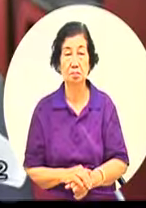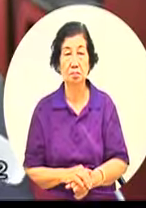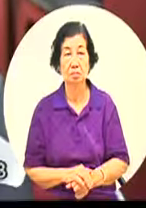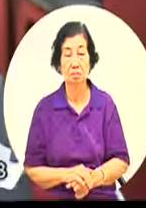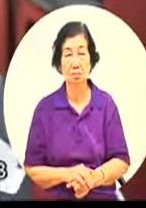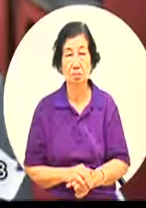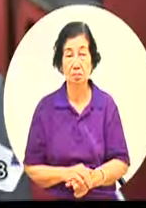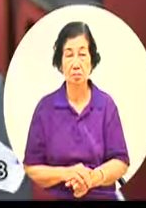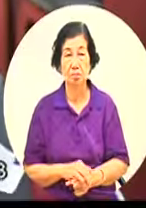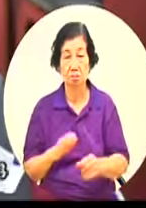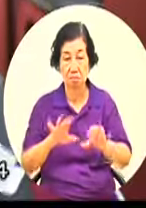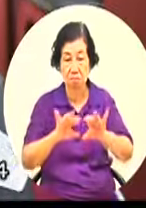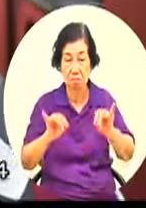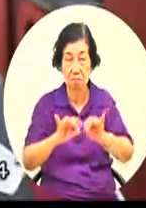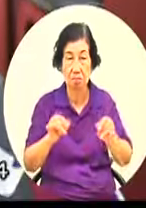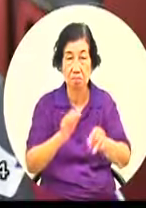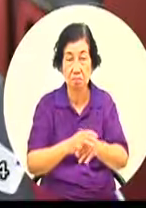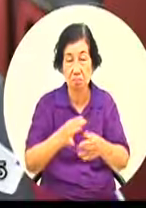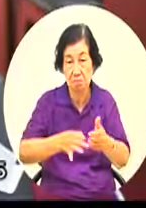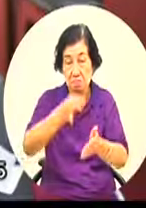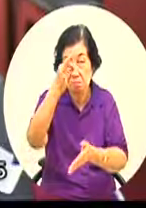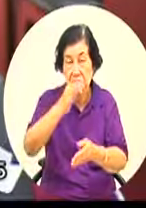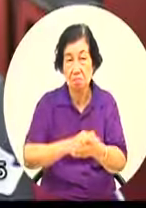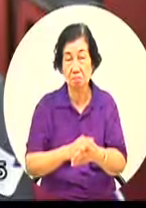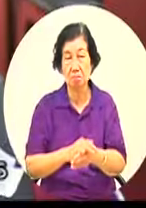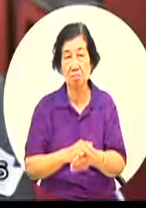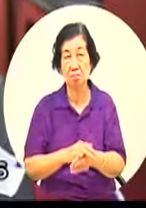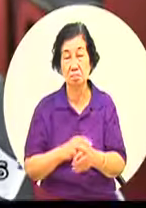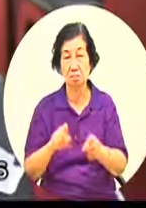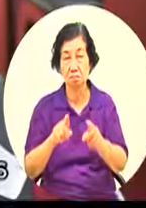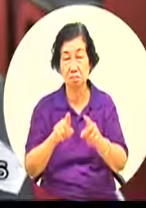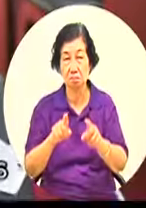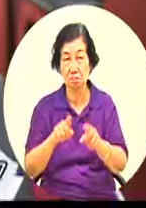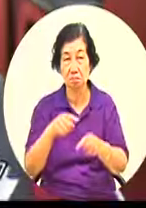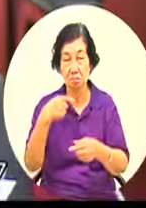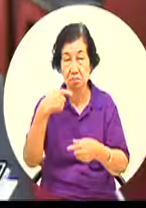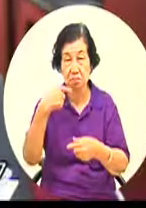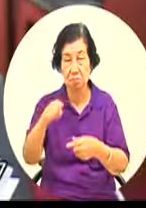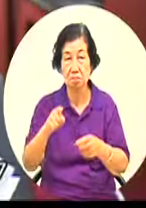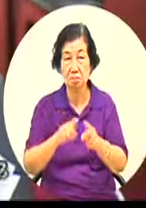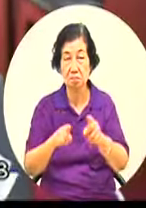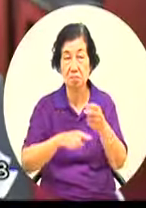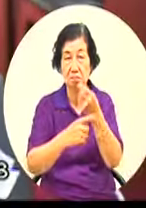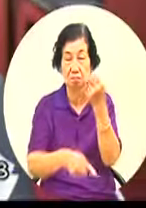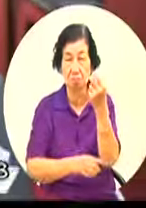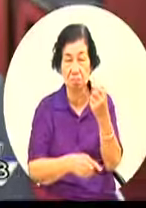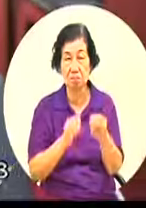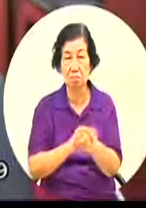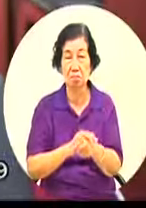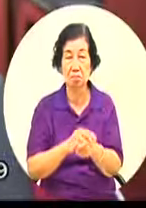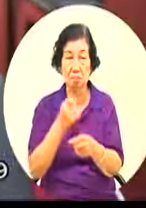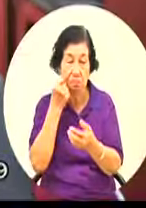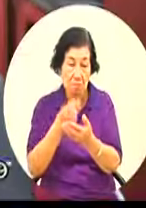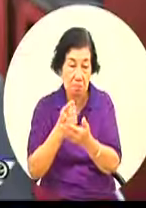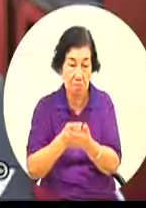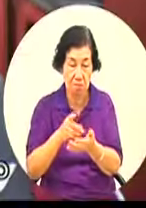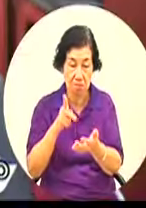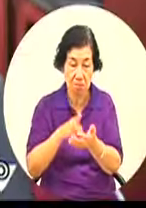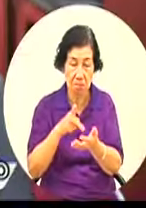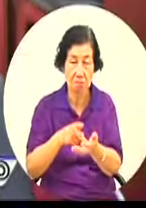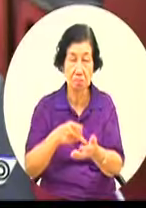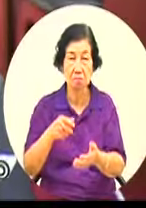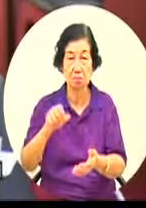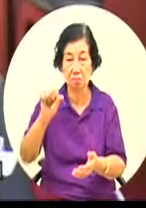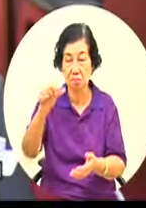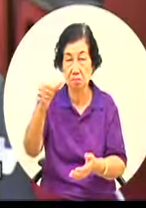的土地价值哦，一平一个月上无会使租人，一个月一平会使租5000块，就本色上查到的资